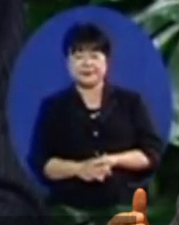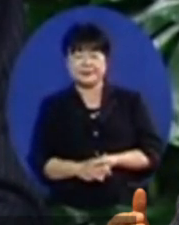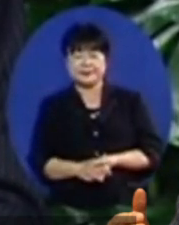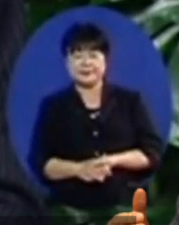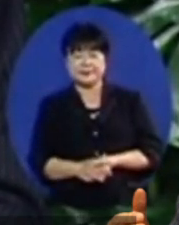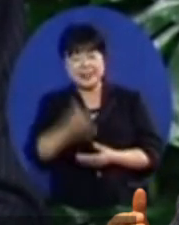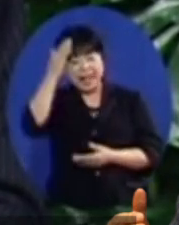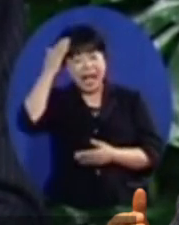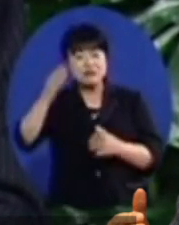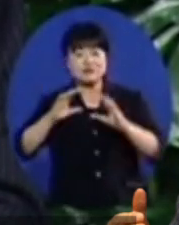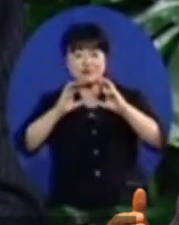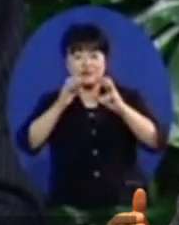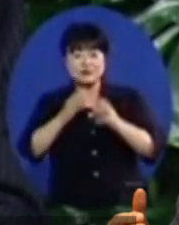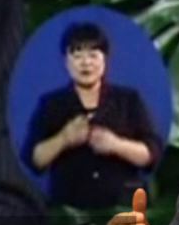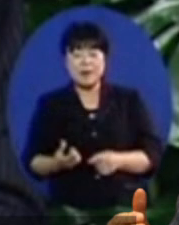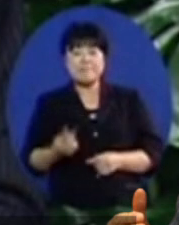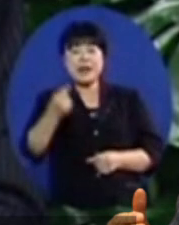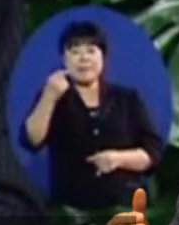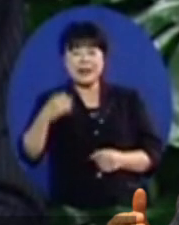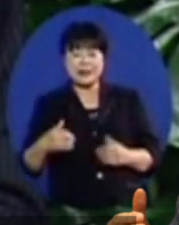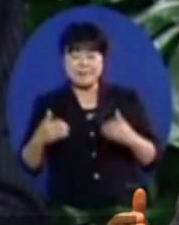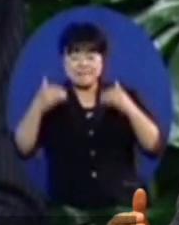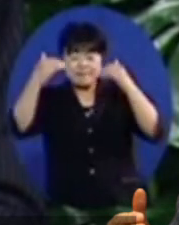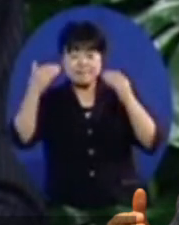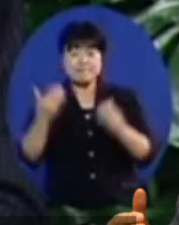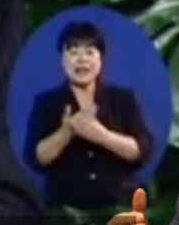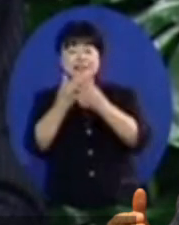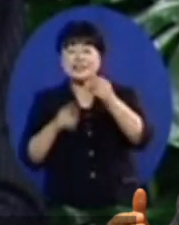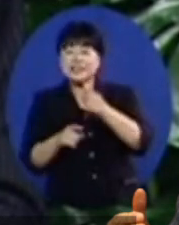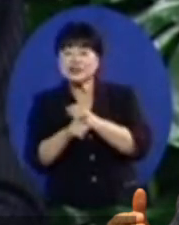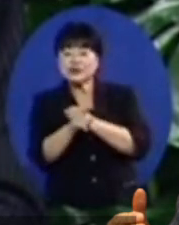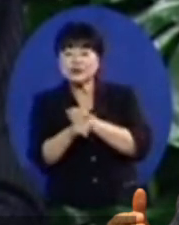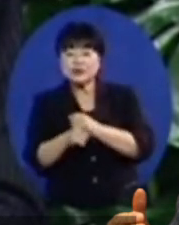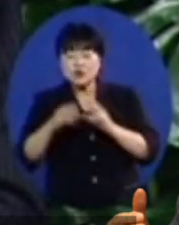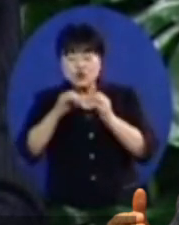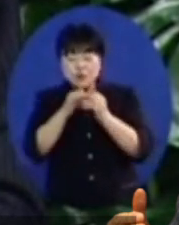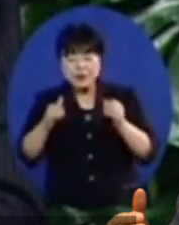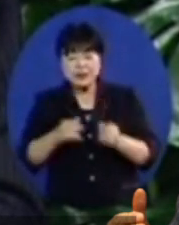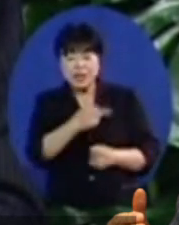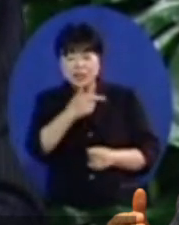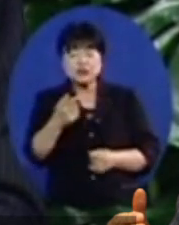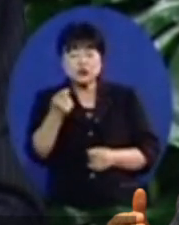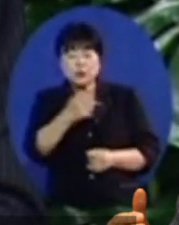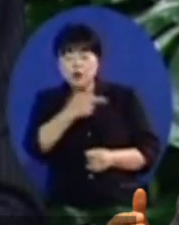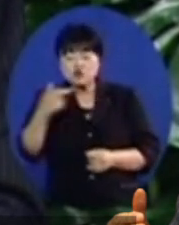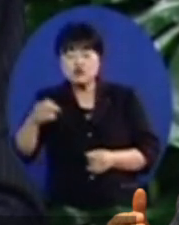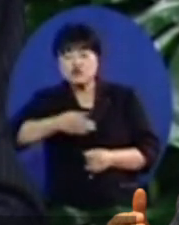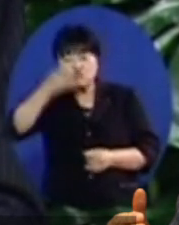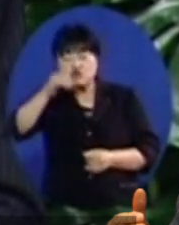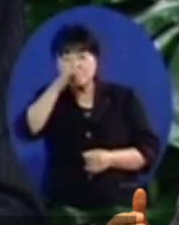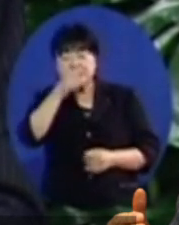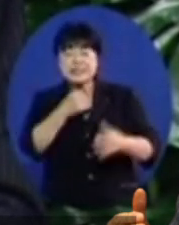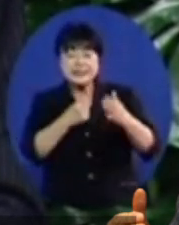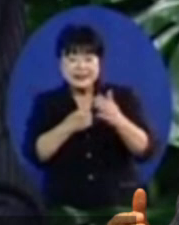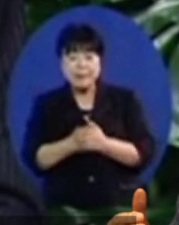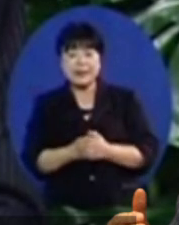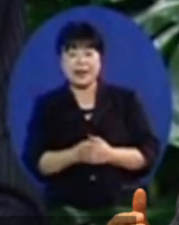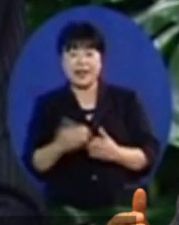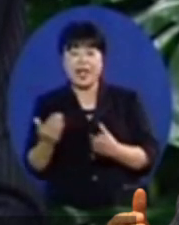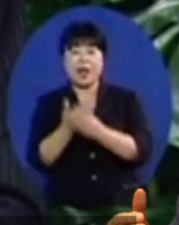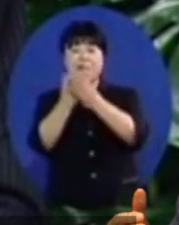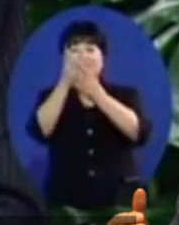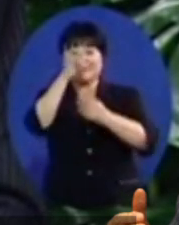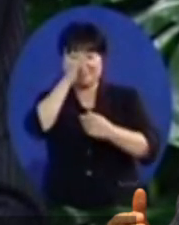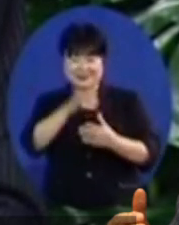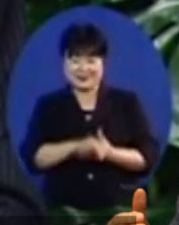우리 대한민국이 급속도로 성장 발전하는 것도 우리 국민들이 크고 작은 꿈을 가슴속에 품고 있기